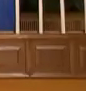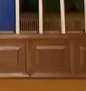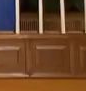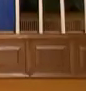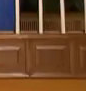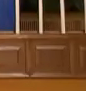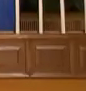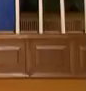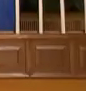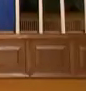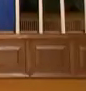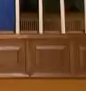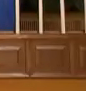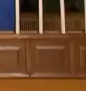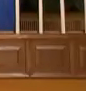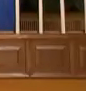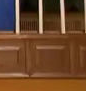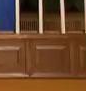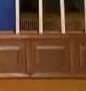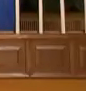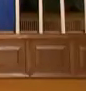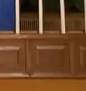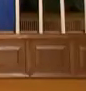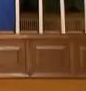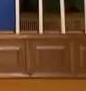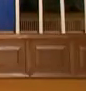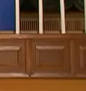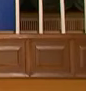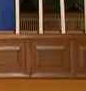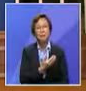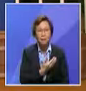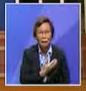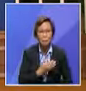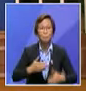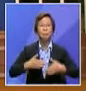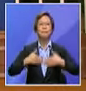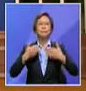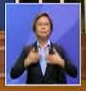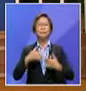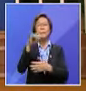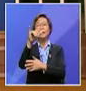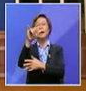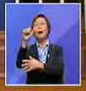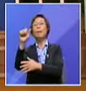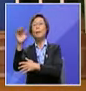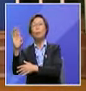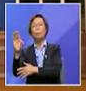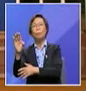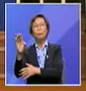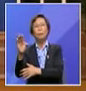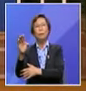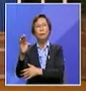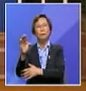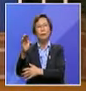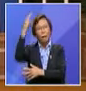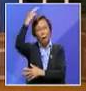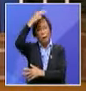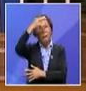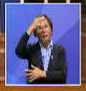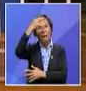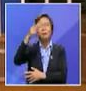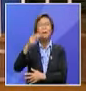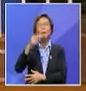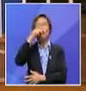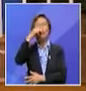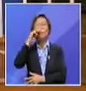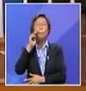Assalamualaikum warahmatullahi wabarakatuh dan salam sejahtera. Yang Amat Berhormat Tan Sri Datuk Haji Mahidin bin Haji